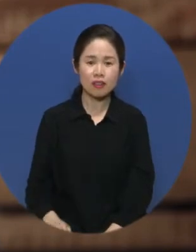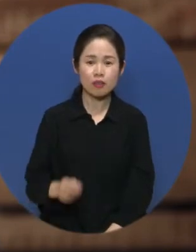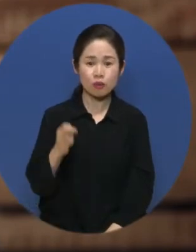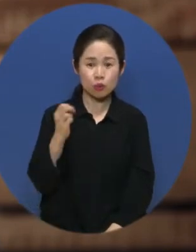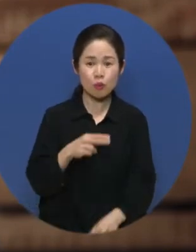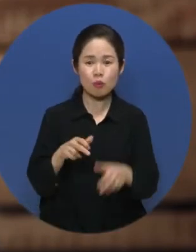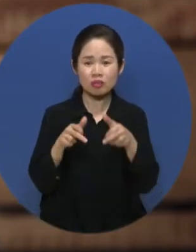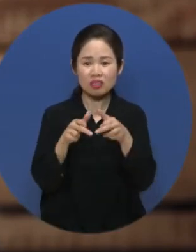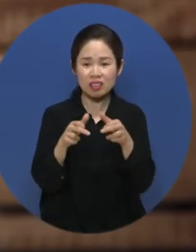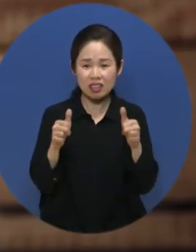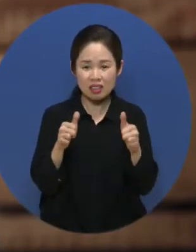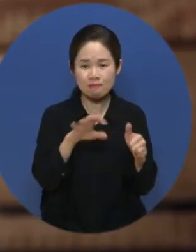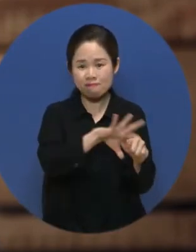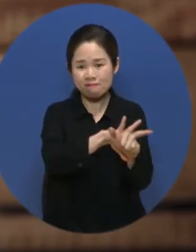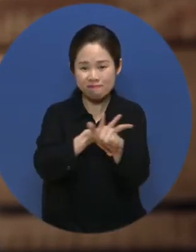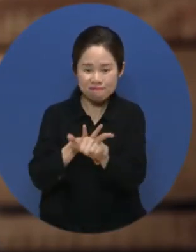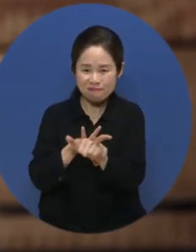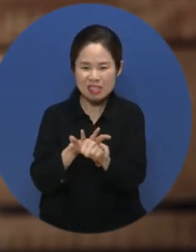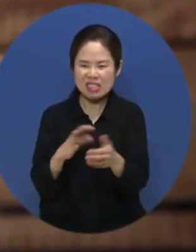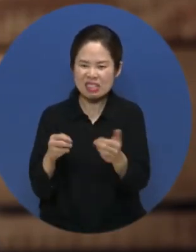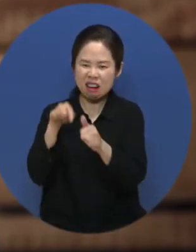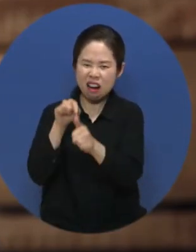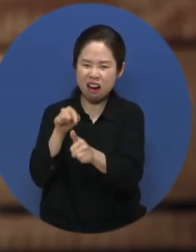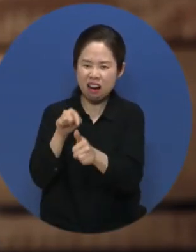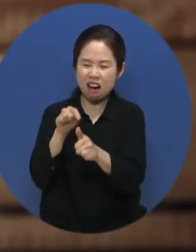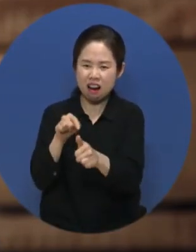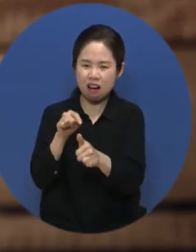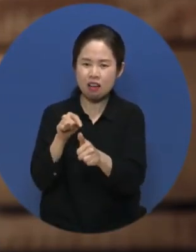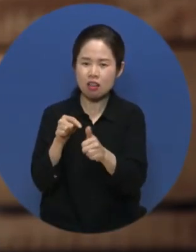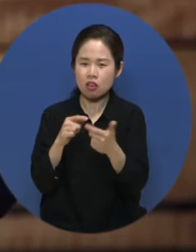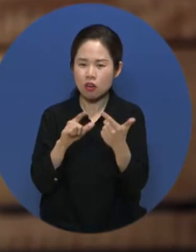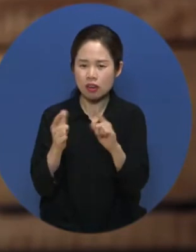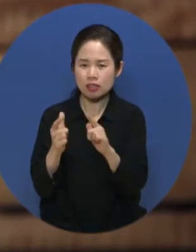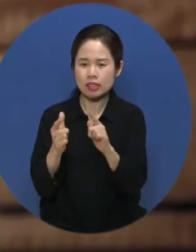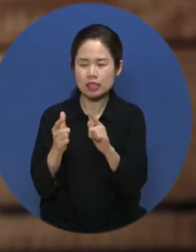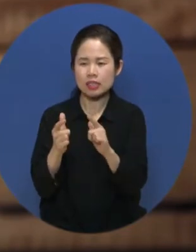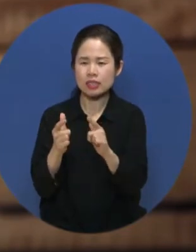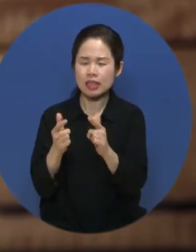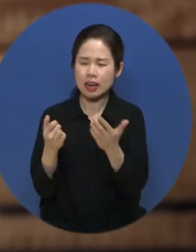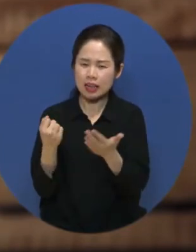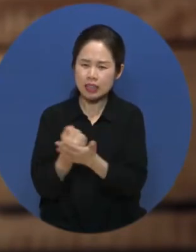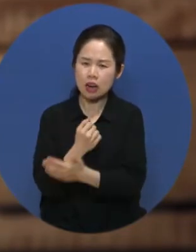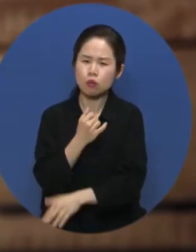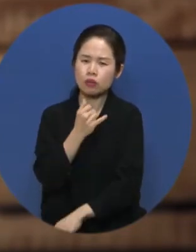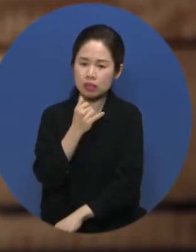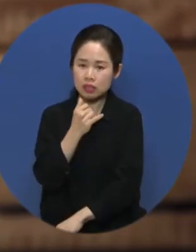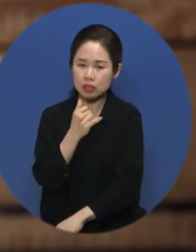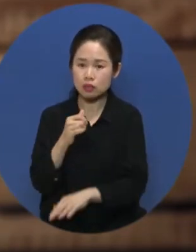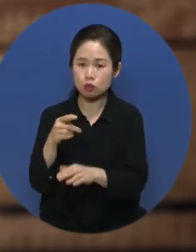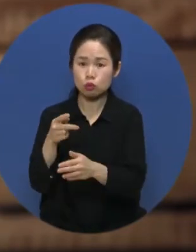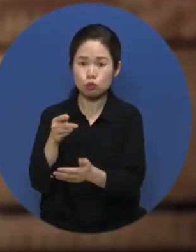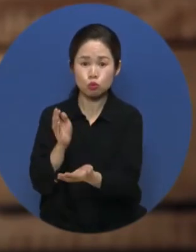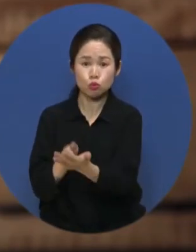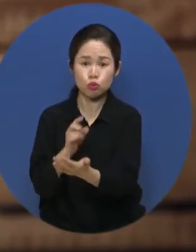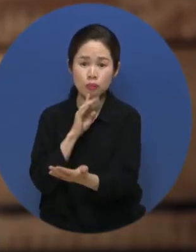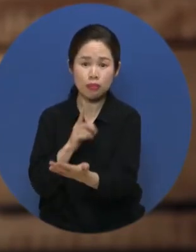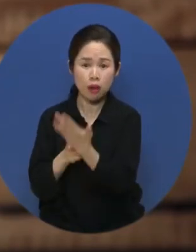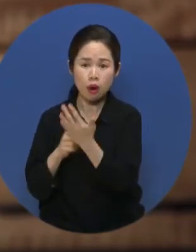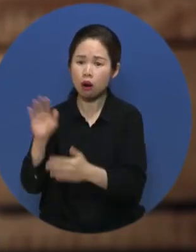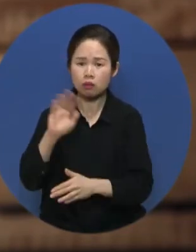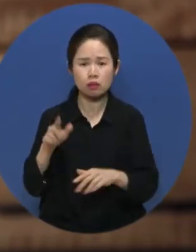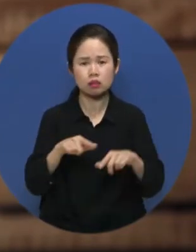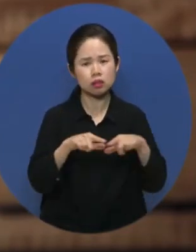노예 사건까지, 그리고 우리가 뉴스로만 접했던 그런 안타까운 일들이 일상생활에서도 계속 이루어지고 있다는